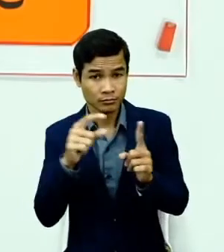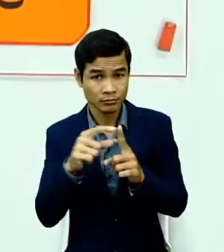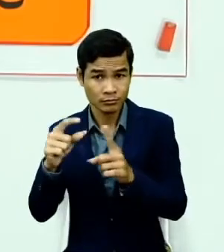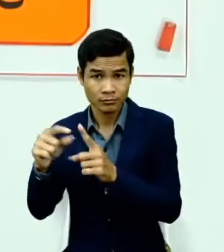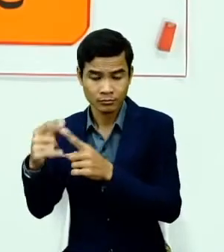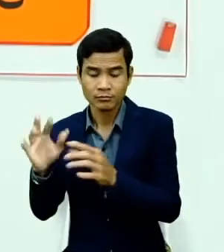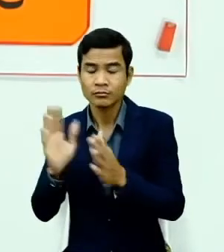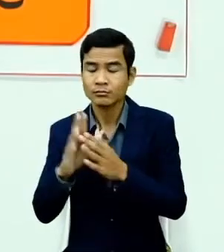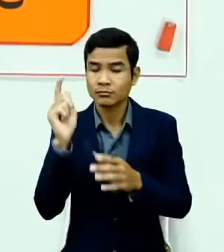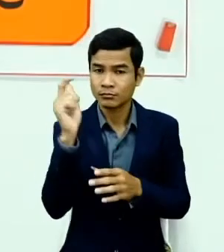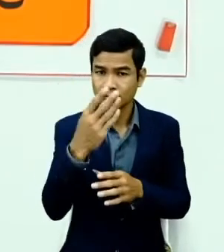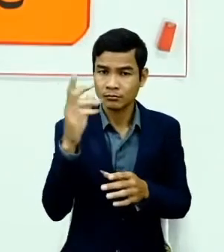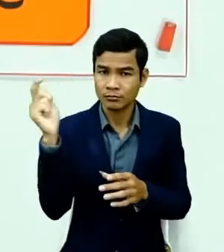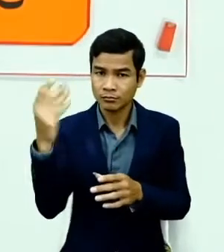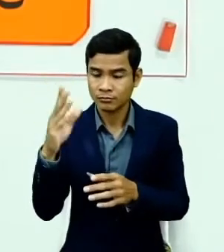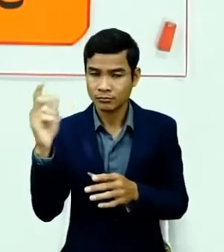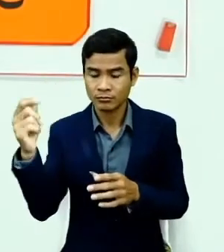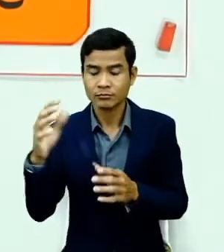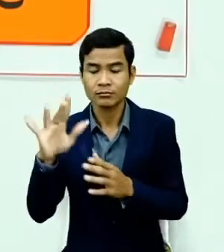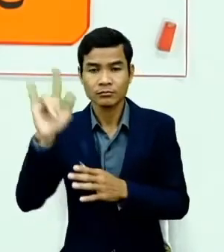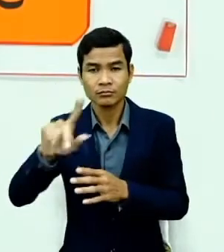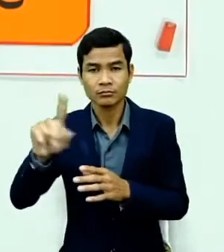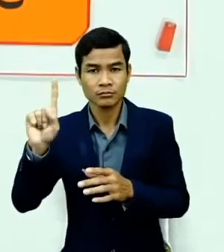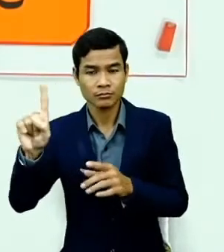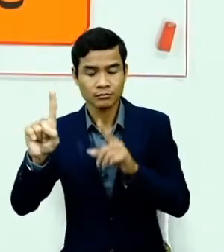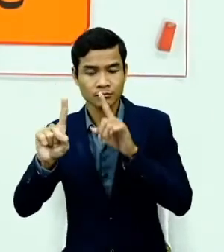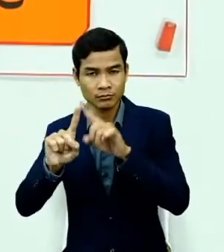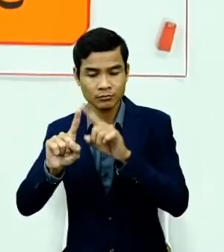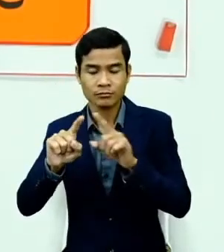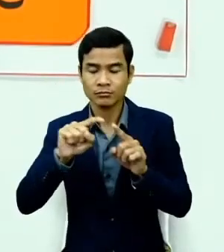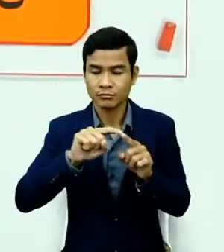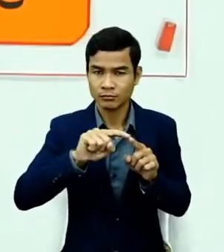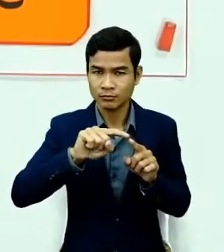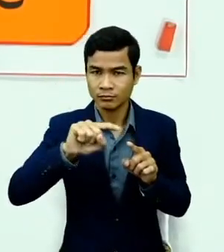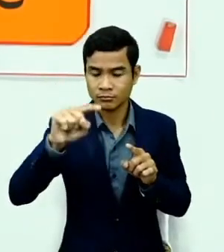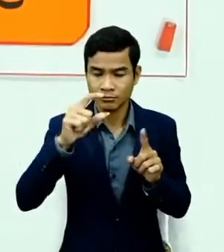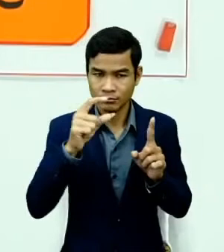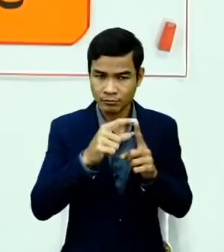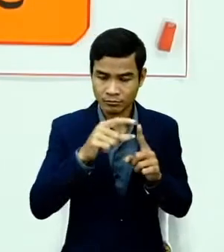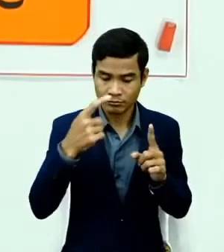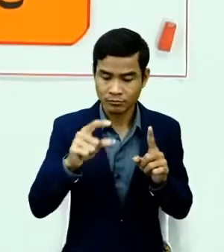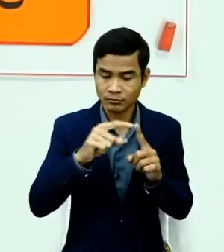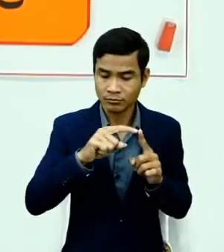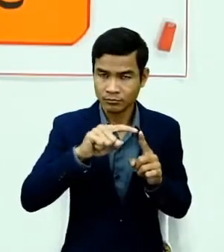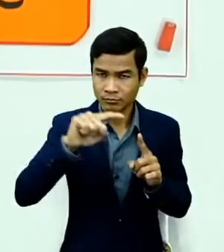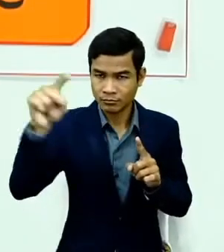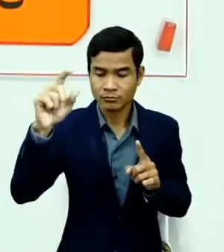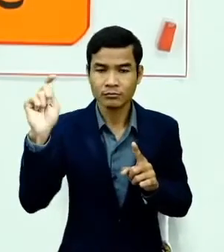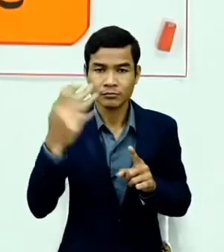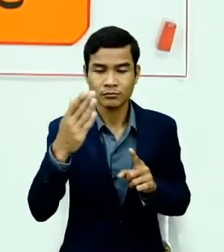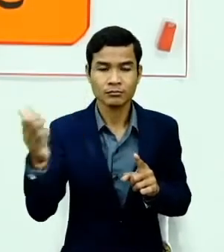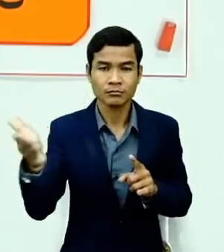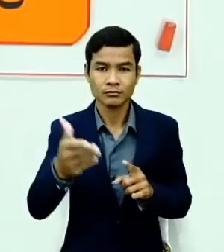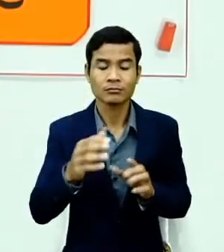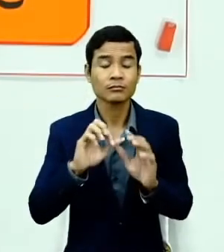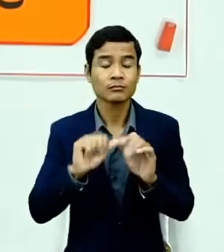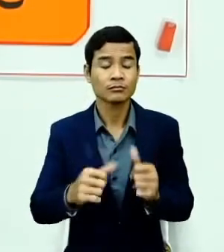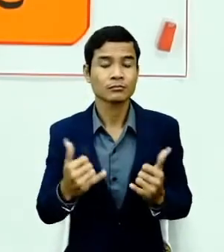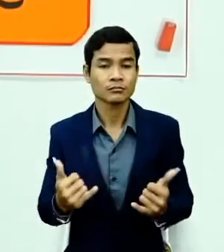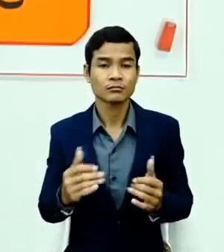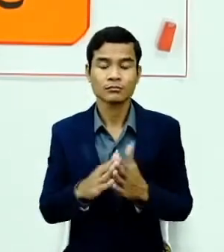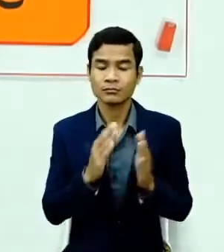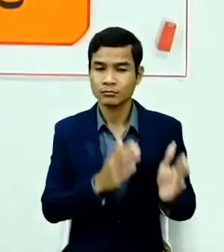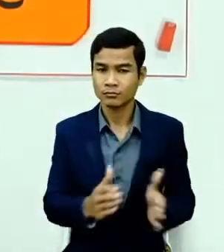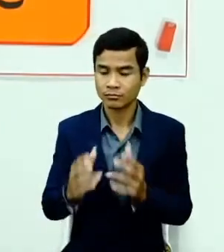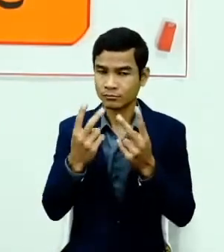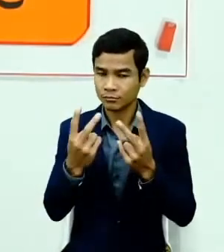ភ្ជាប់នឹងគឺការគូសដោយប្រើចង្អុលដៃចង្អុលឲ្យចំពាក្យហើយនឹងគូសទៅនឹងរូបភាពចាឥឡូវកូនកូនត្រៀមមើលទាំ